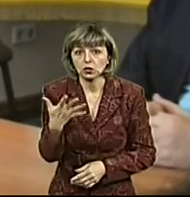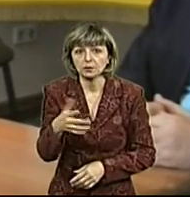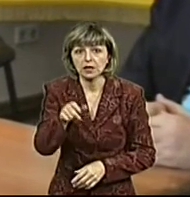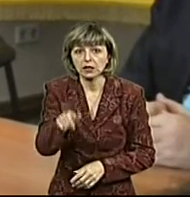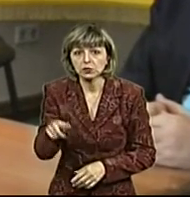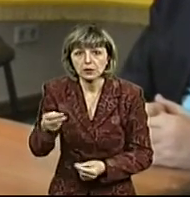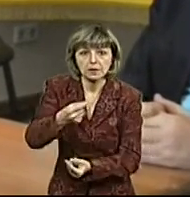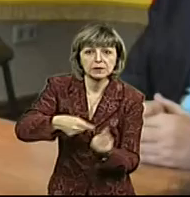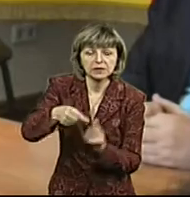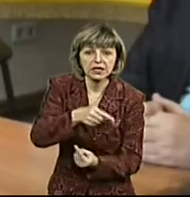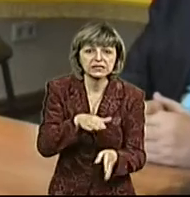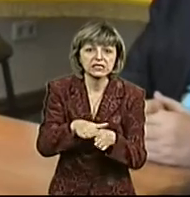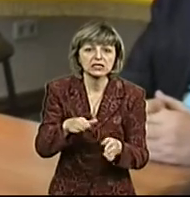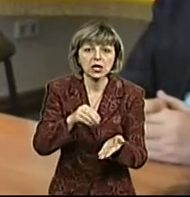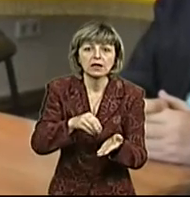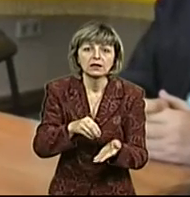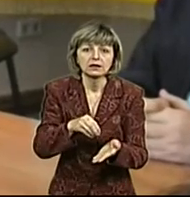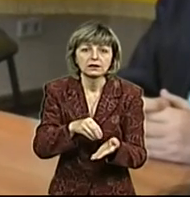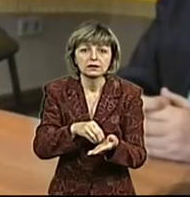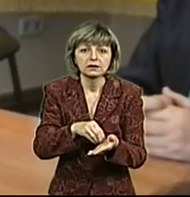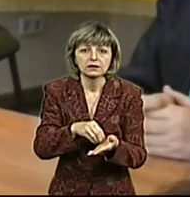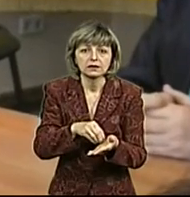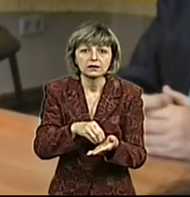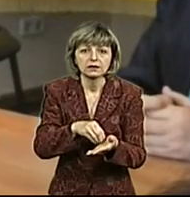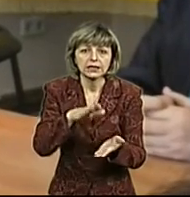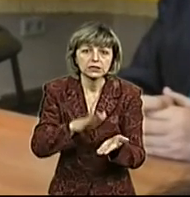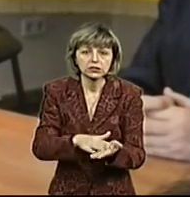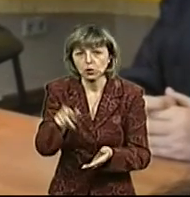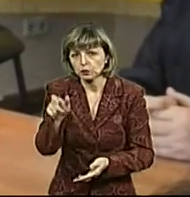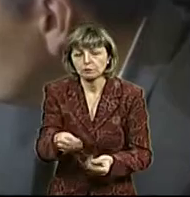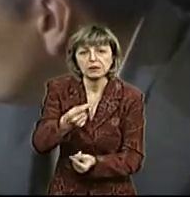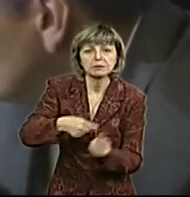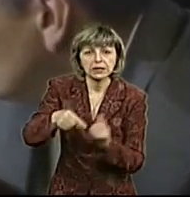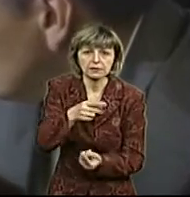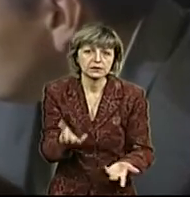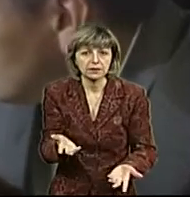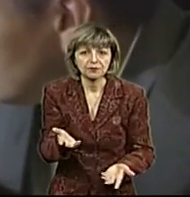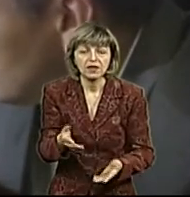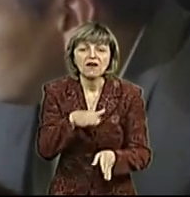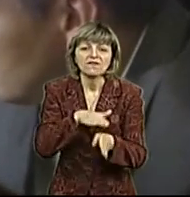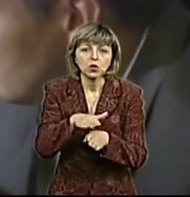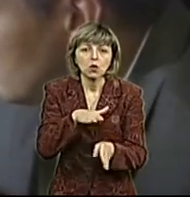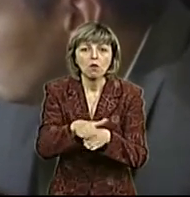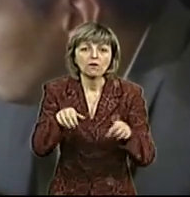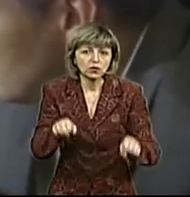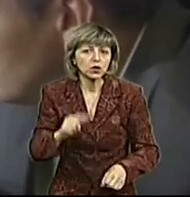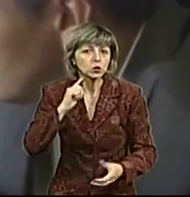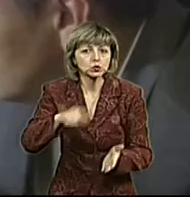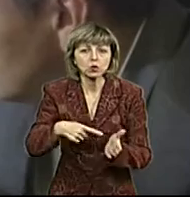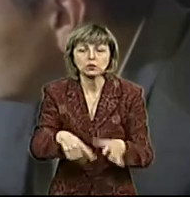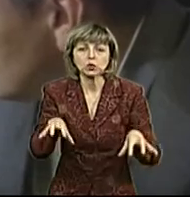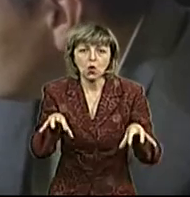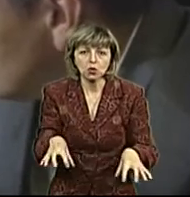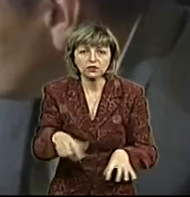фізичних осіб-підприємців здійснюють реєстрацію без реєстрації фізичної особи-підприємця. Виконувач повноважень Луцького